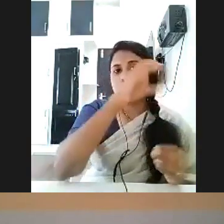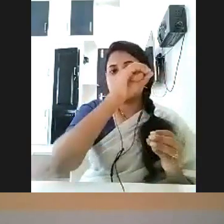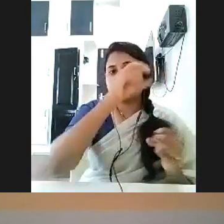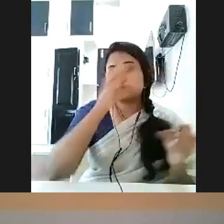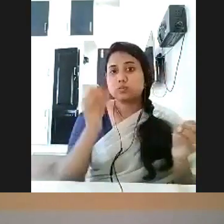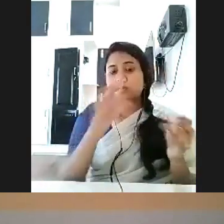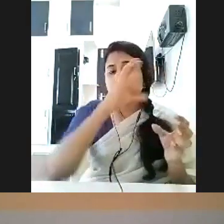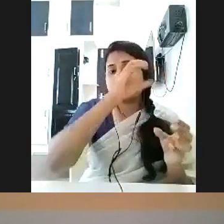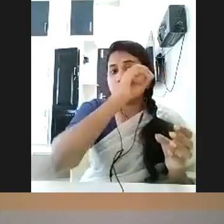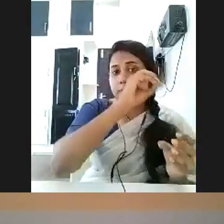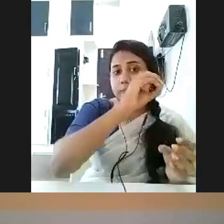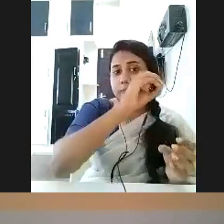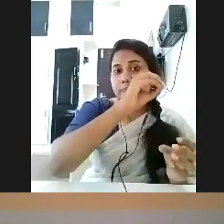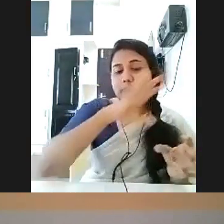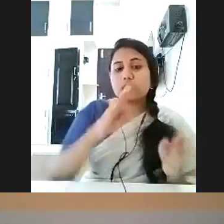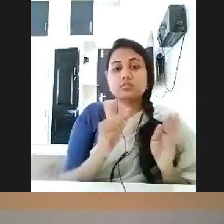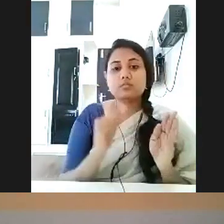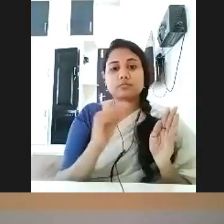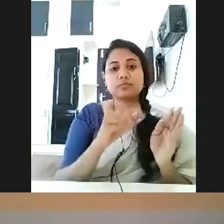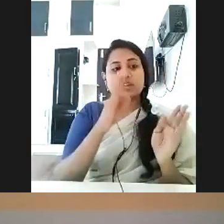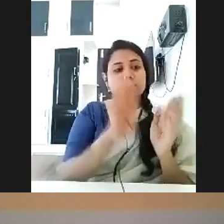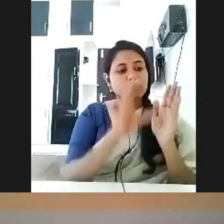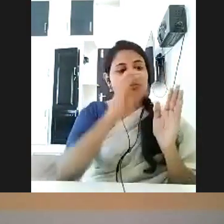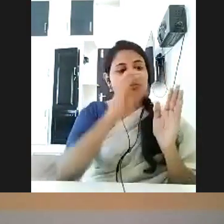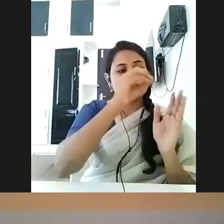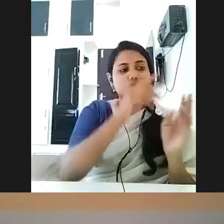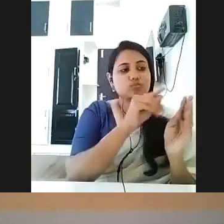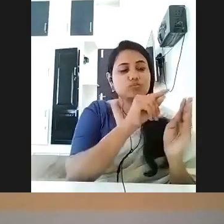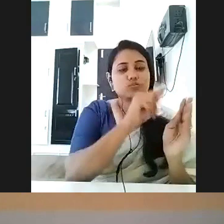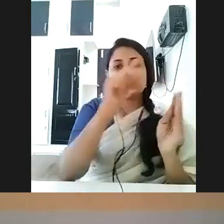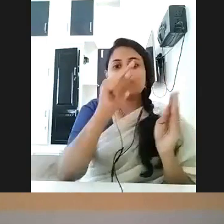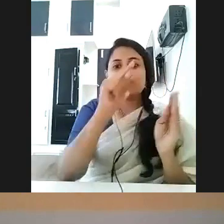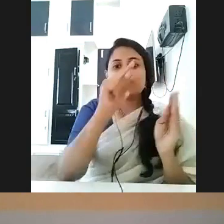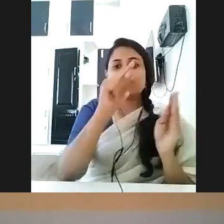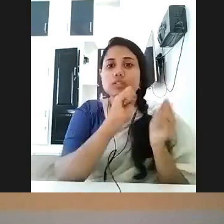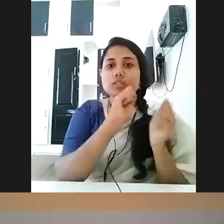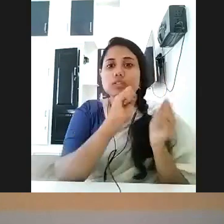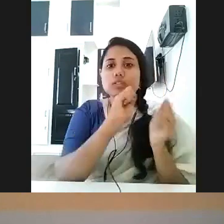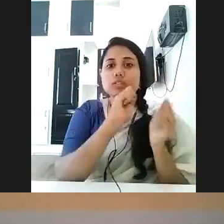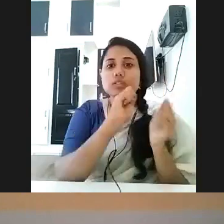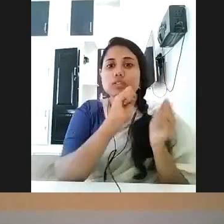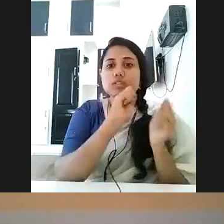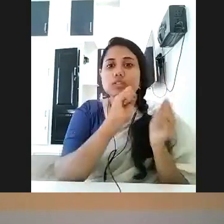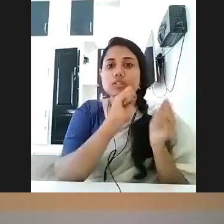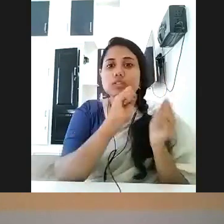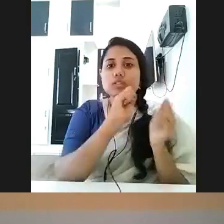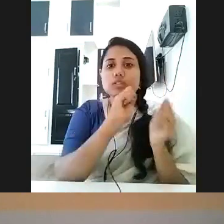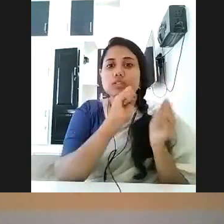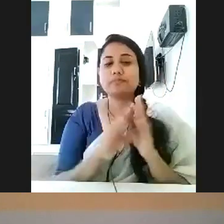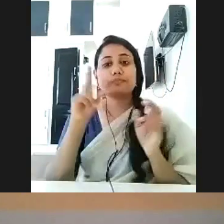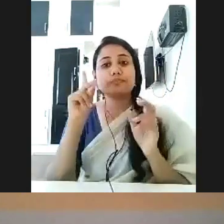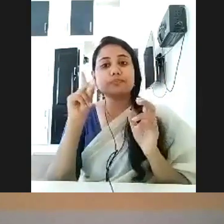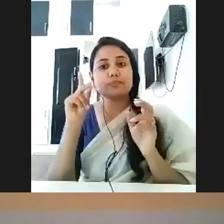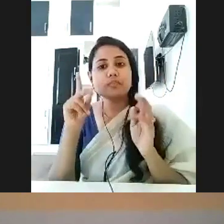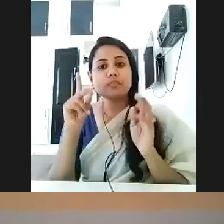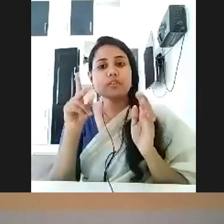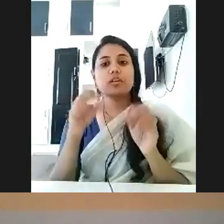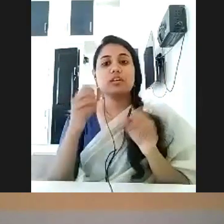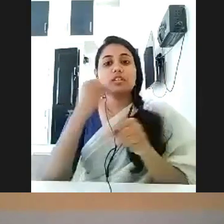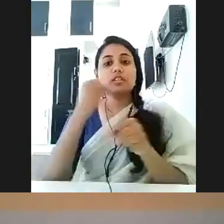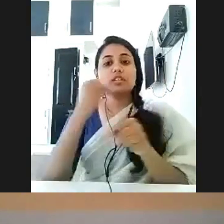കുട്ടികൾക്ക്. അത് ഒരു 7 points ഇൻക്രീസ് ആണ് ഞാൻ കണ്ടിട്ടുള്ളത്. Okay, this is about Risdiplam. Second thing is about gene therapy.